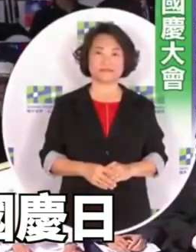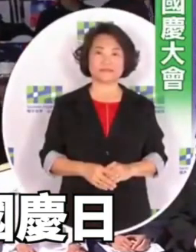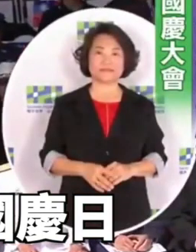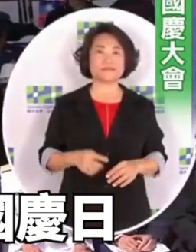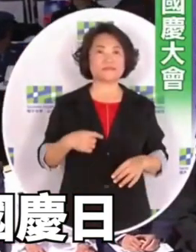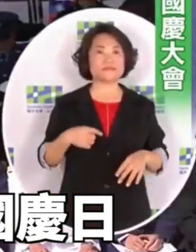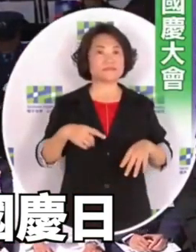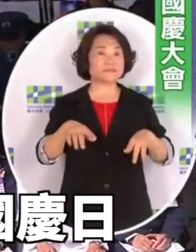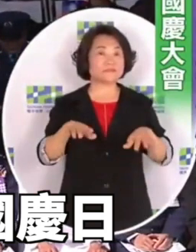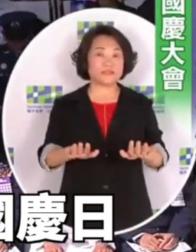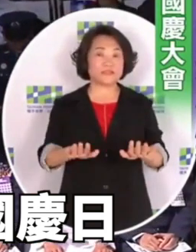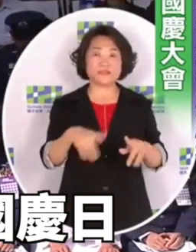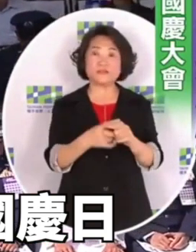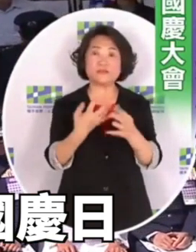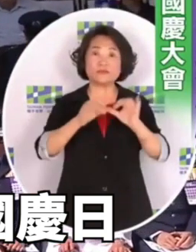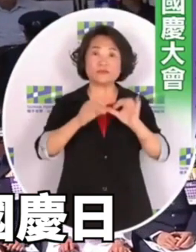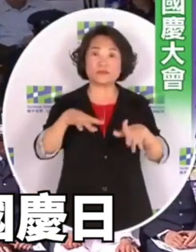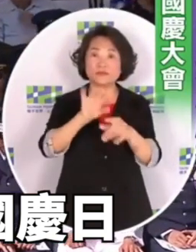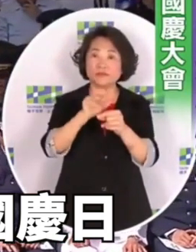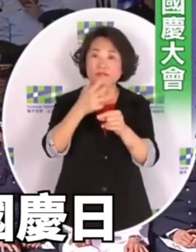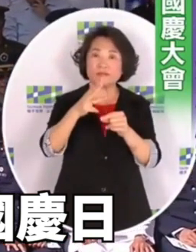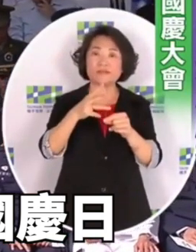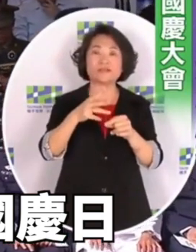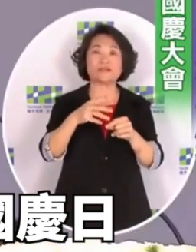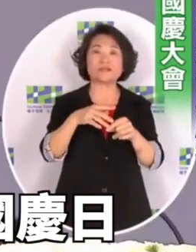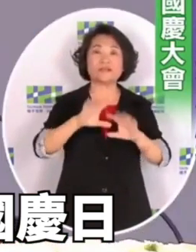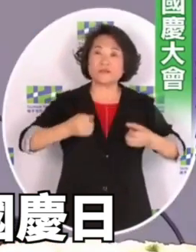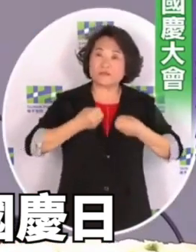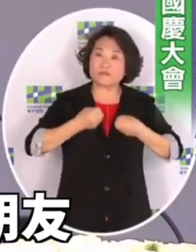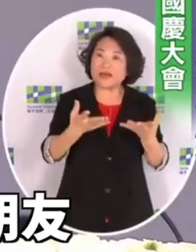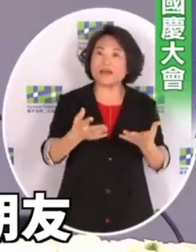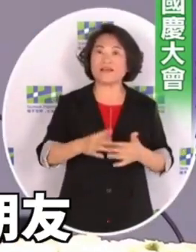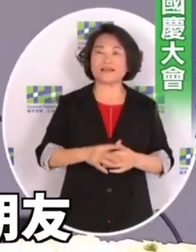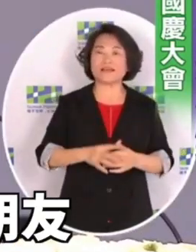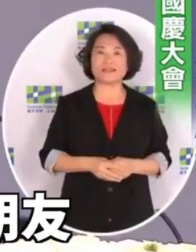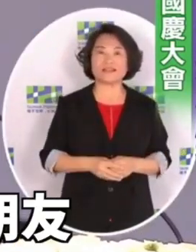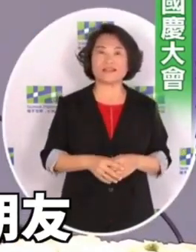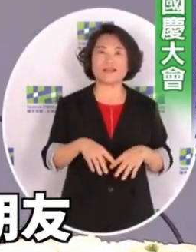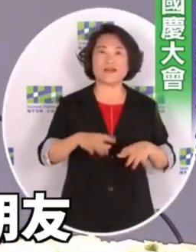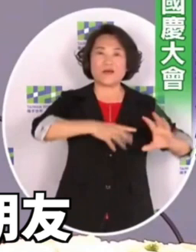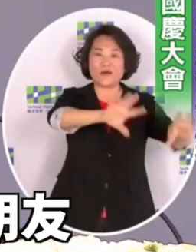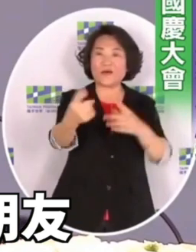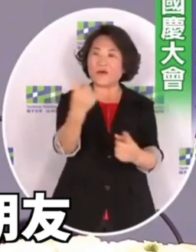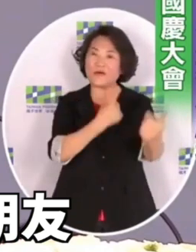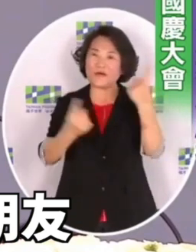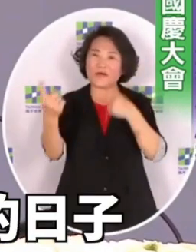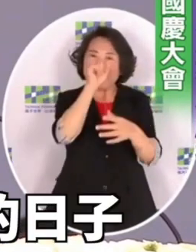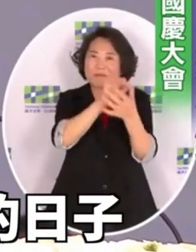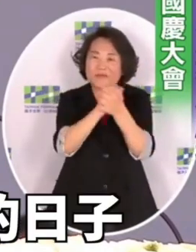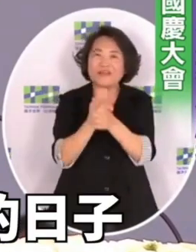今天是中华民国108年的国庆日，谢谢来自世界各地的好朋